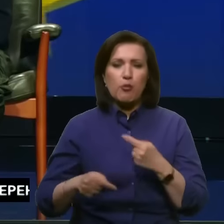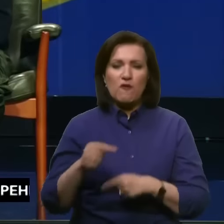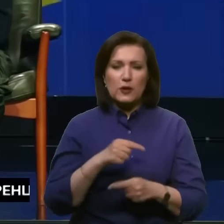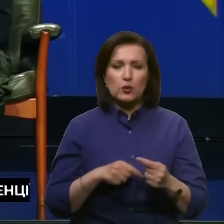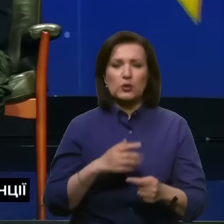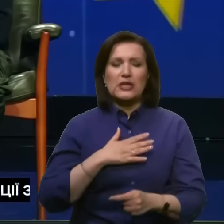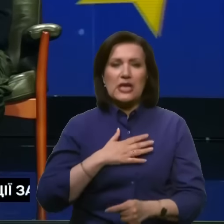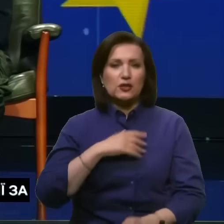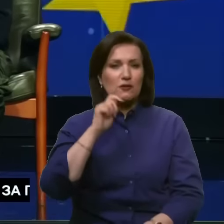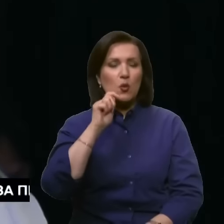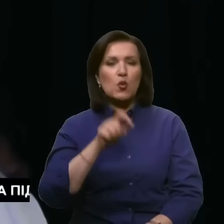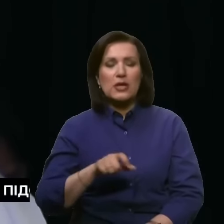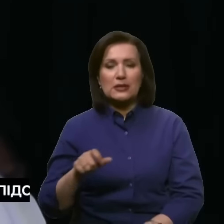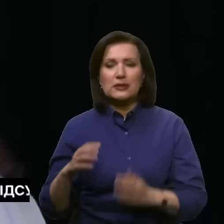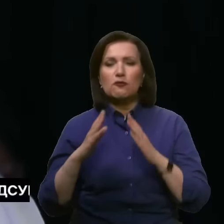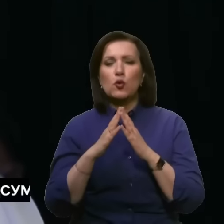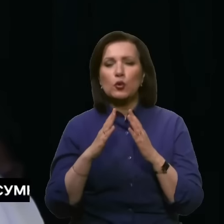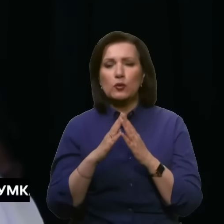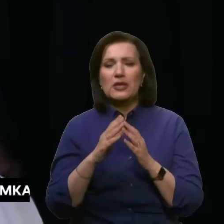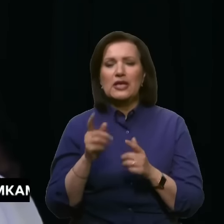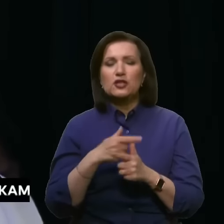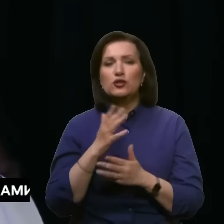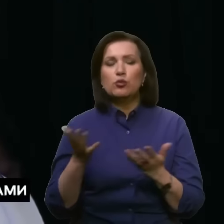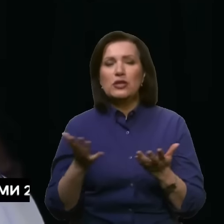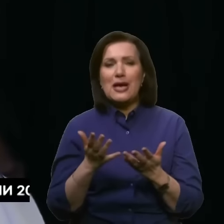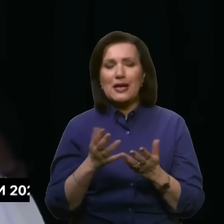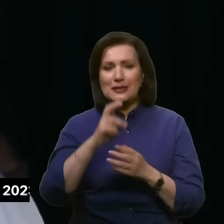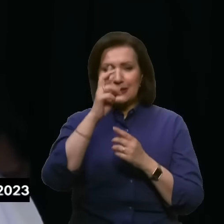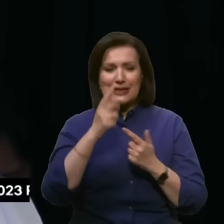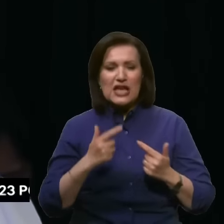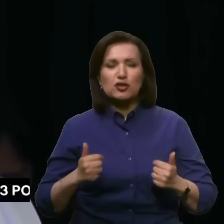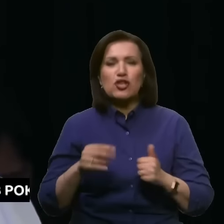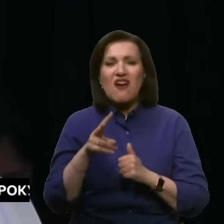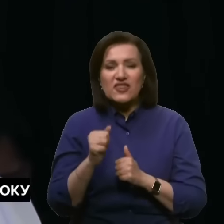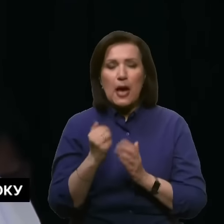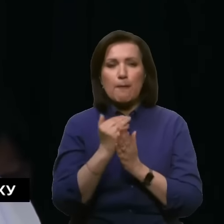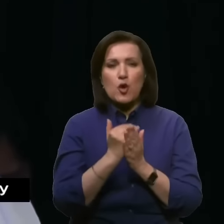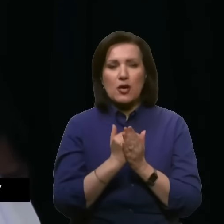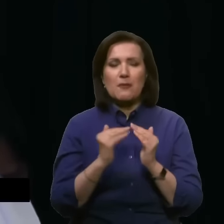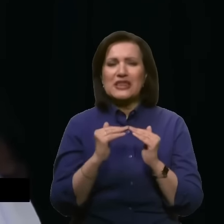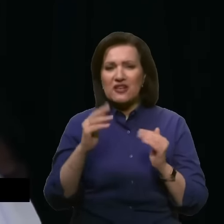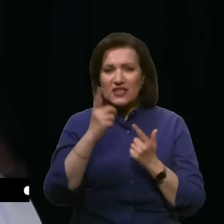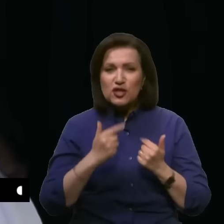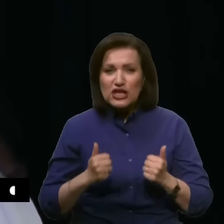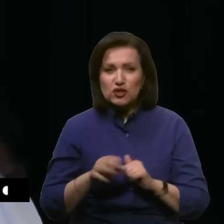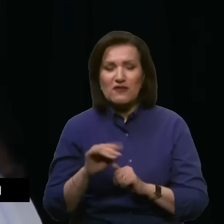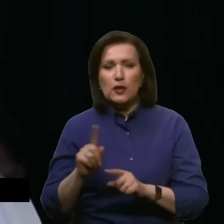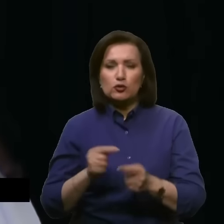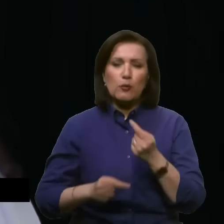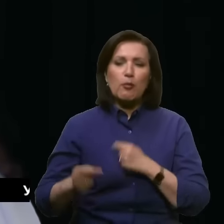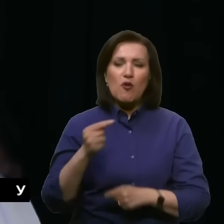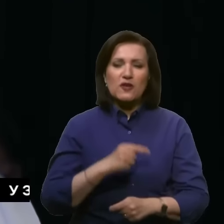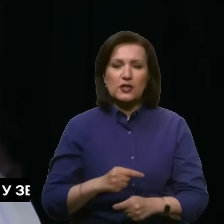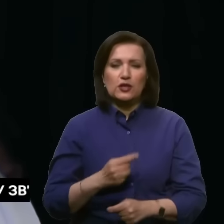повернути наших українців додому? І чи буде якась державна програма на рівні держави, аби